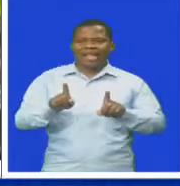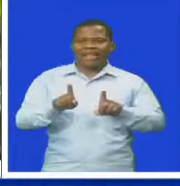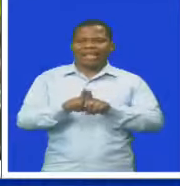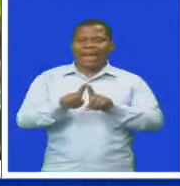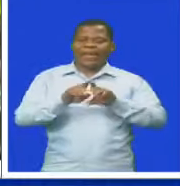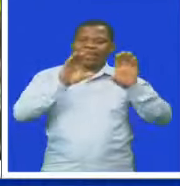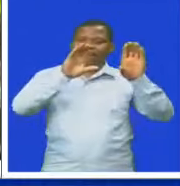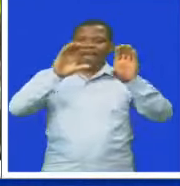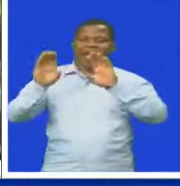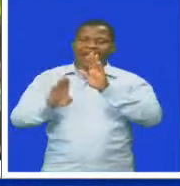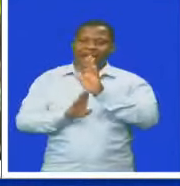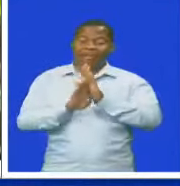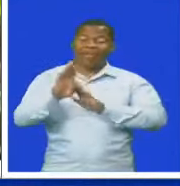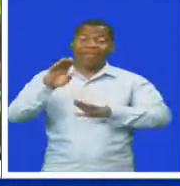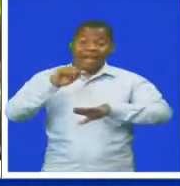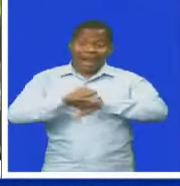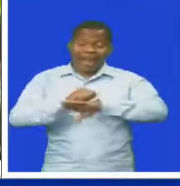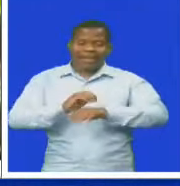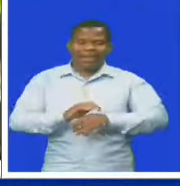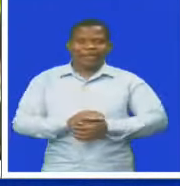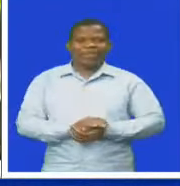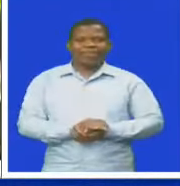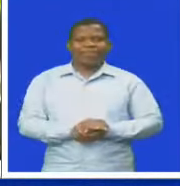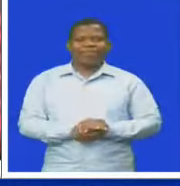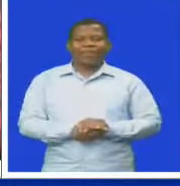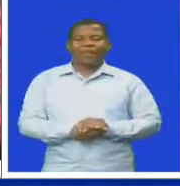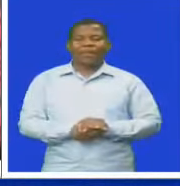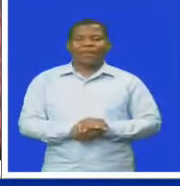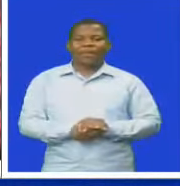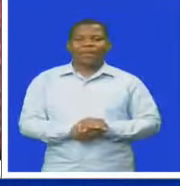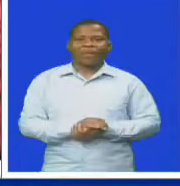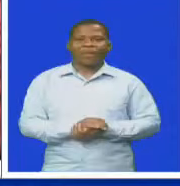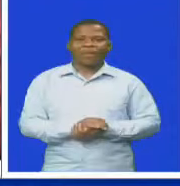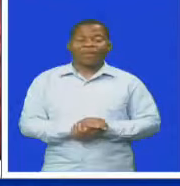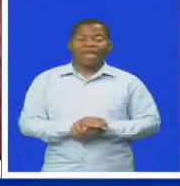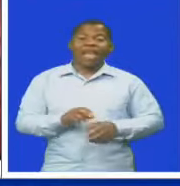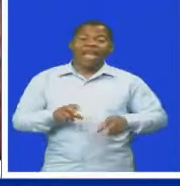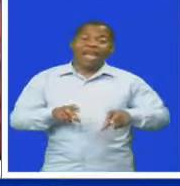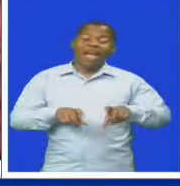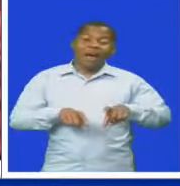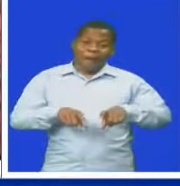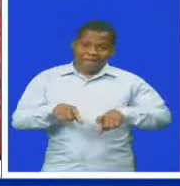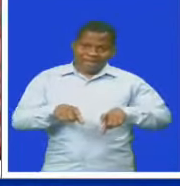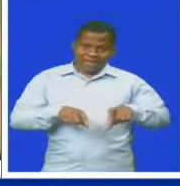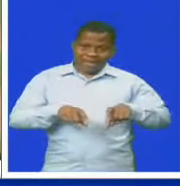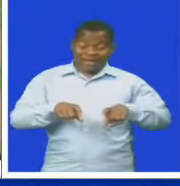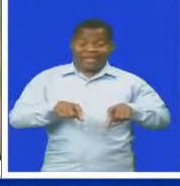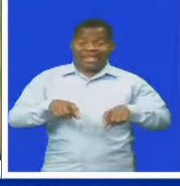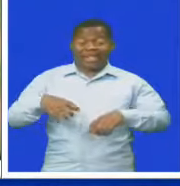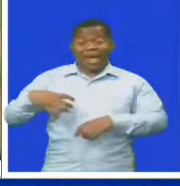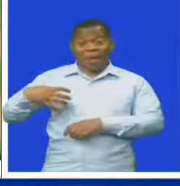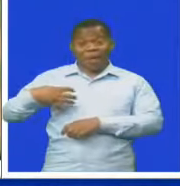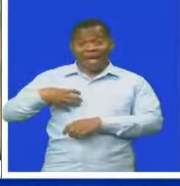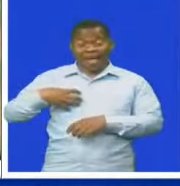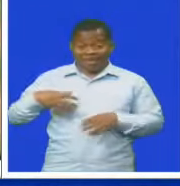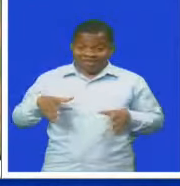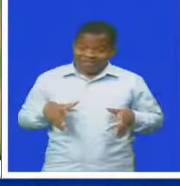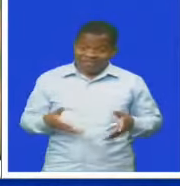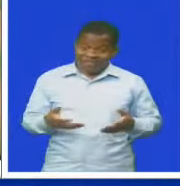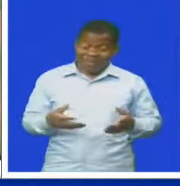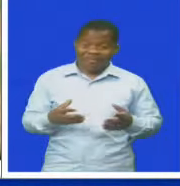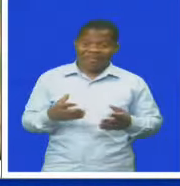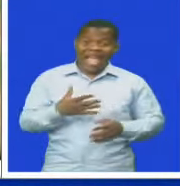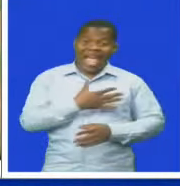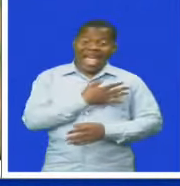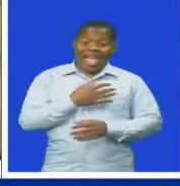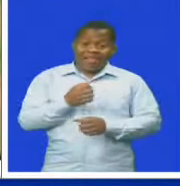Umncintiswano webalimi lababomake ubanjwa njalo ngeminyaka ngenhloso yokukhuthaza abomake kanye nensha ukuthi ingenele